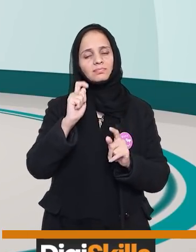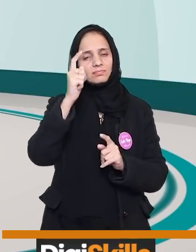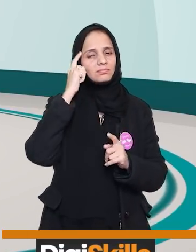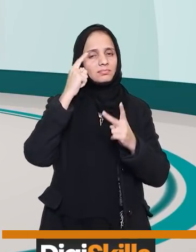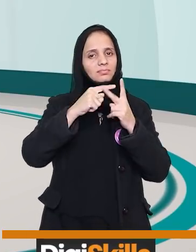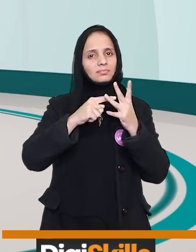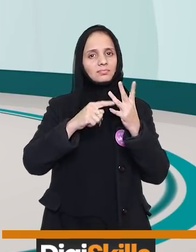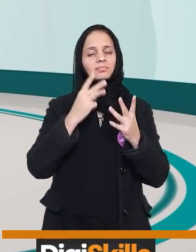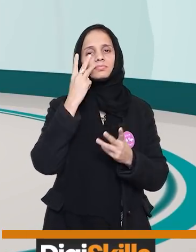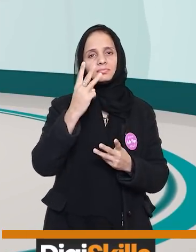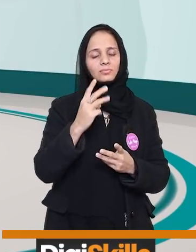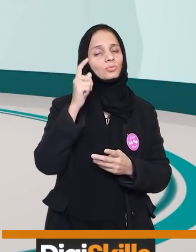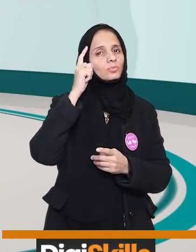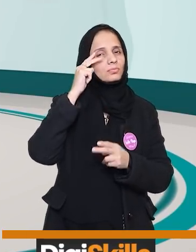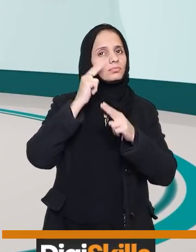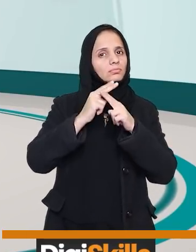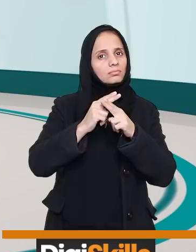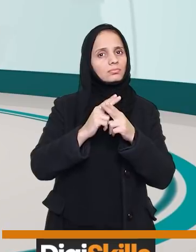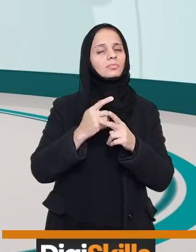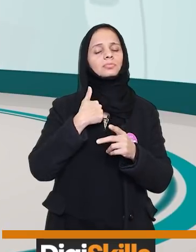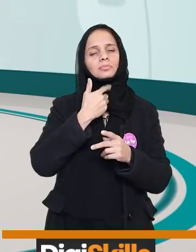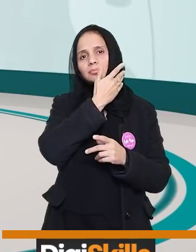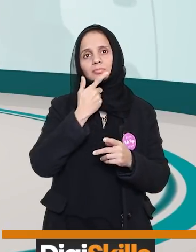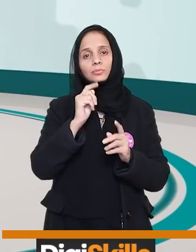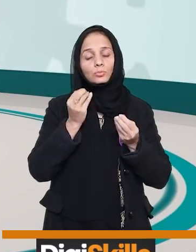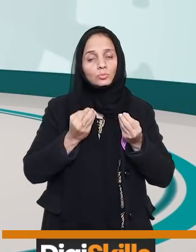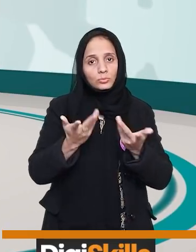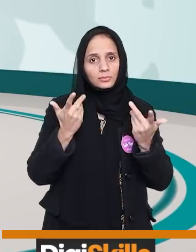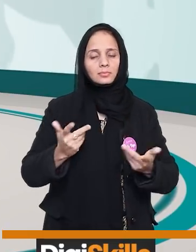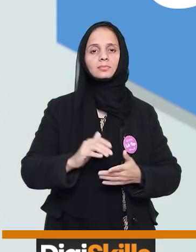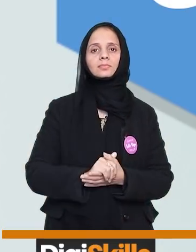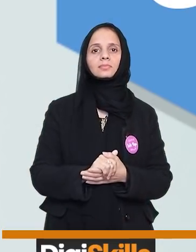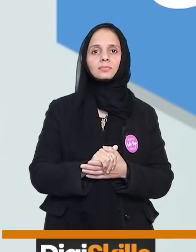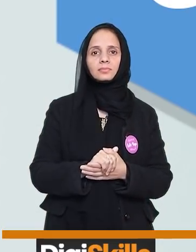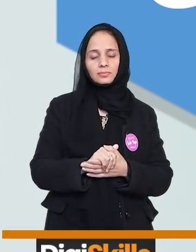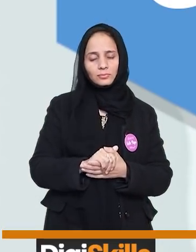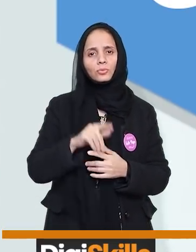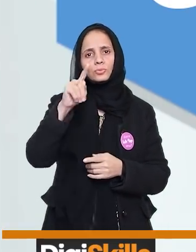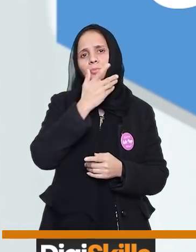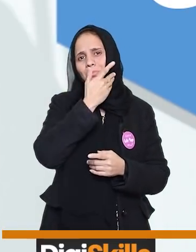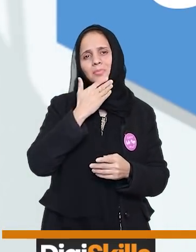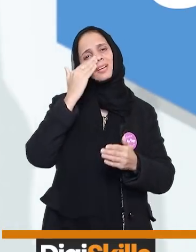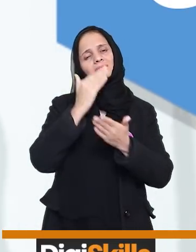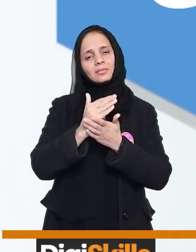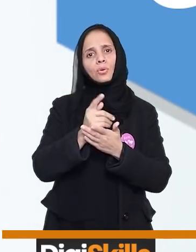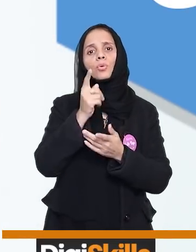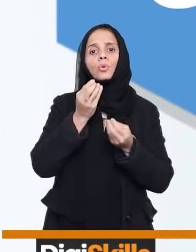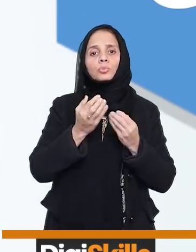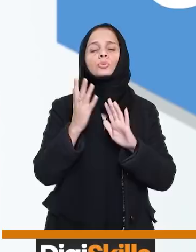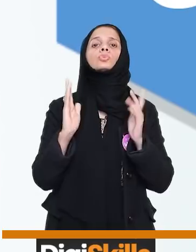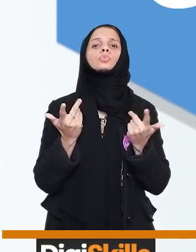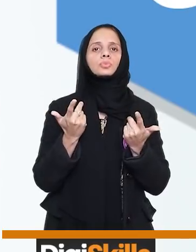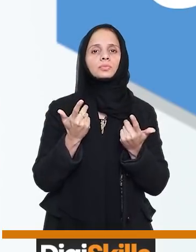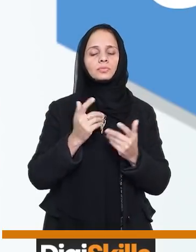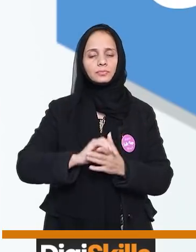تیسرا فیکٹر دیکھ لیجئے گا کہ تھنک آف آل دوز ریزنز وائی ڈڈ یو اسٹارٹ ایٹ فرسٹ پلیس. اگر آپ نے رکنا ہی تھا تو آپ